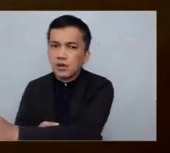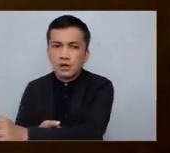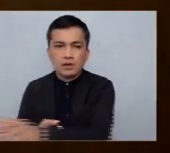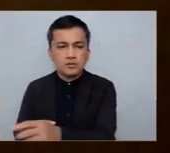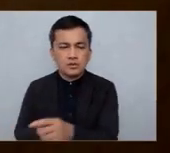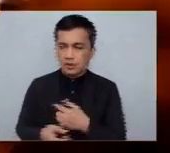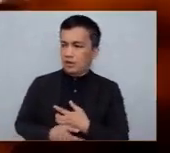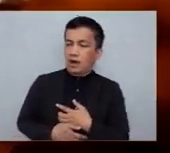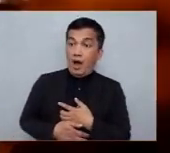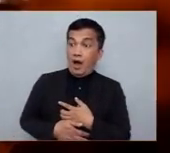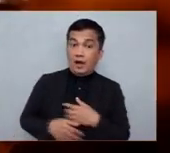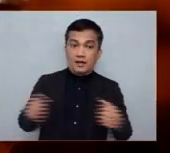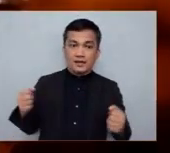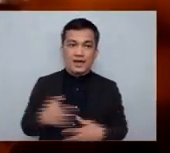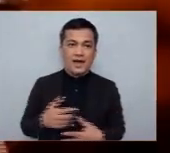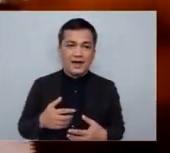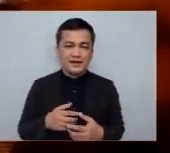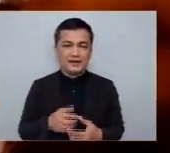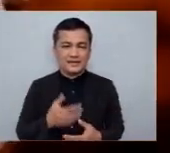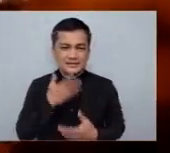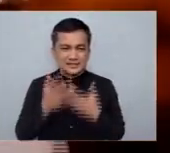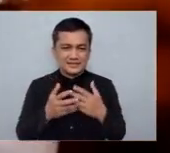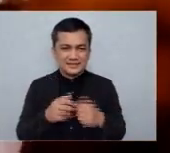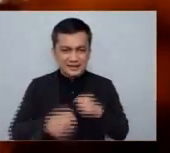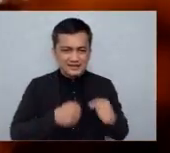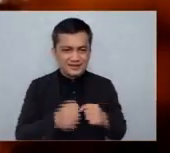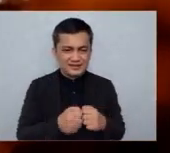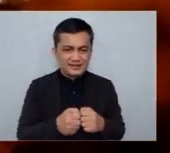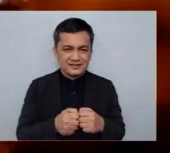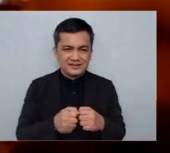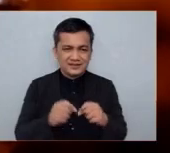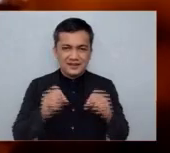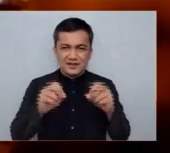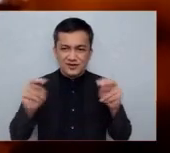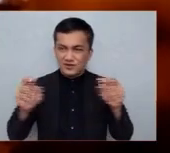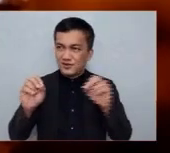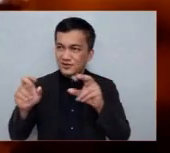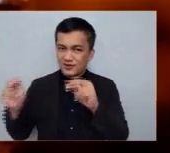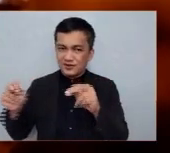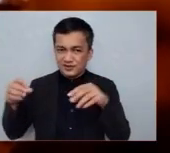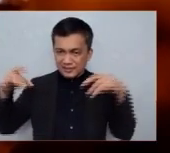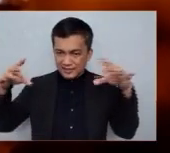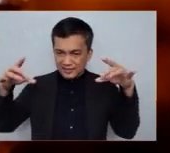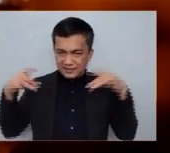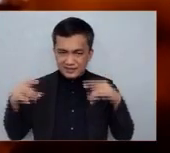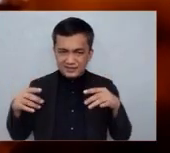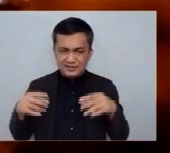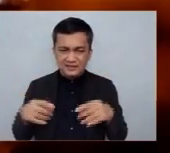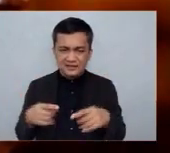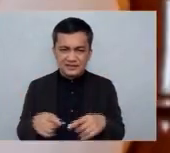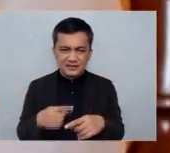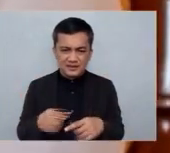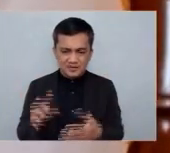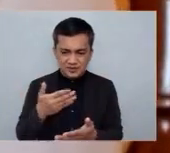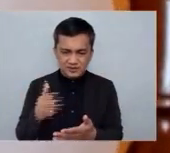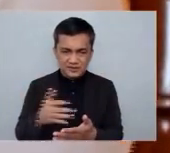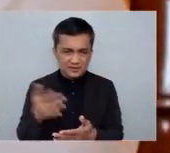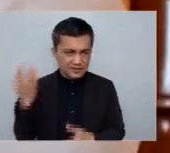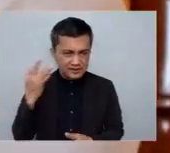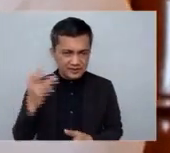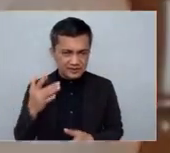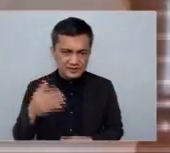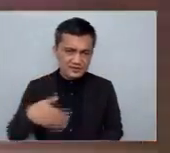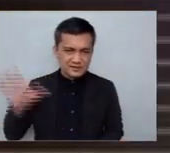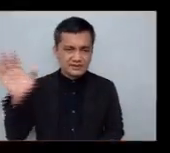Nako, yung sigaw namin, takbo kami doon sa kwarto ko, inon namin lahat ng ilaw, nagpatugtog kami yung music na malakas para mawala